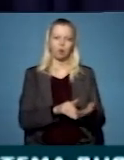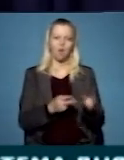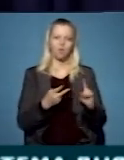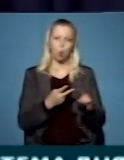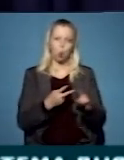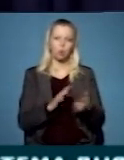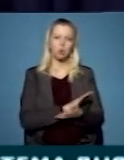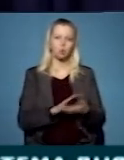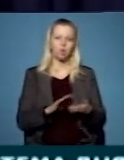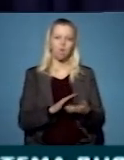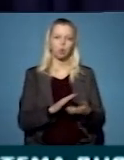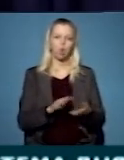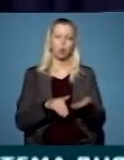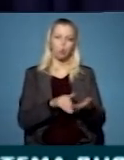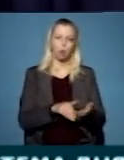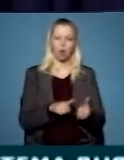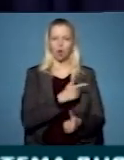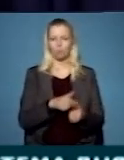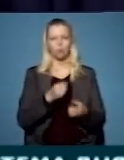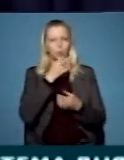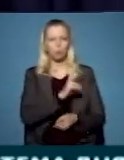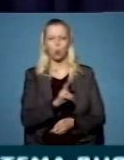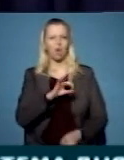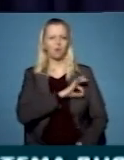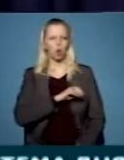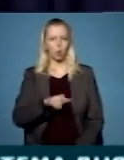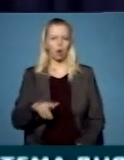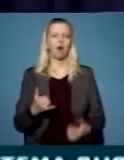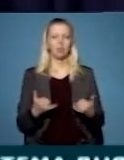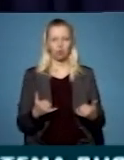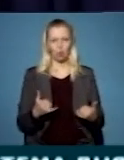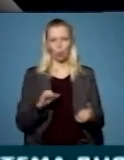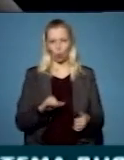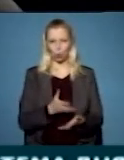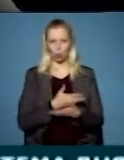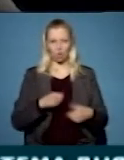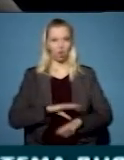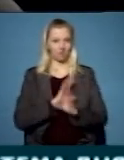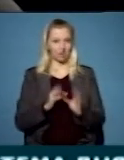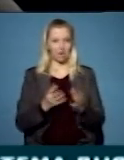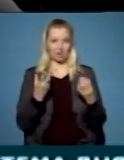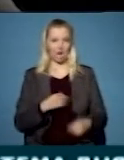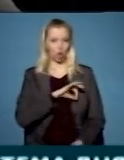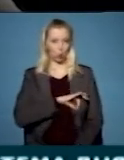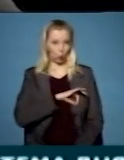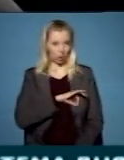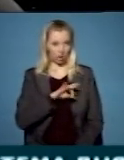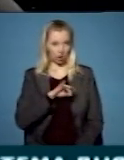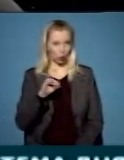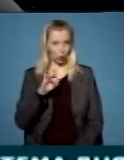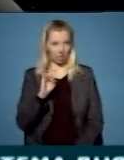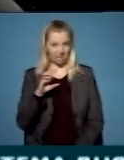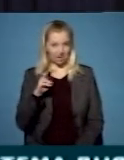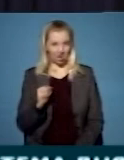правову допомогу, або до будь-кого з юристів. А сьогодні у нас взагалі день юриста, І